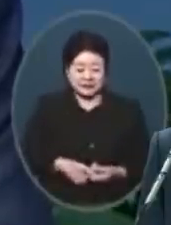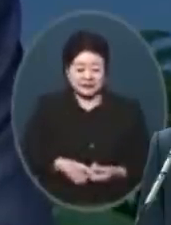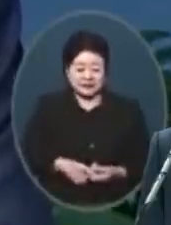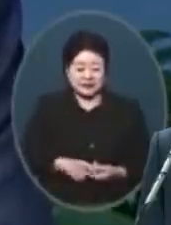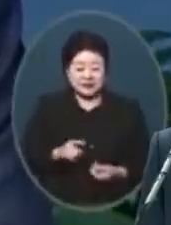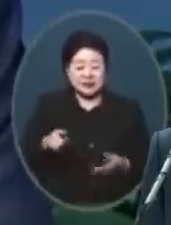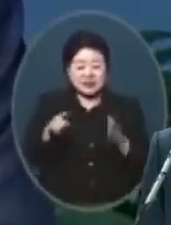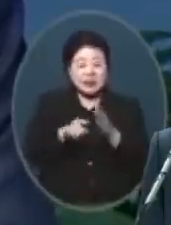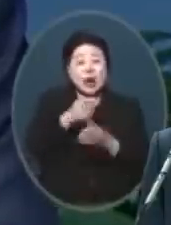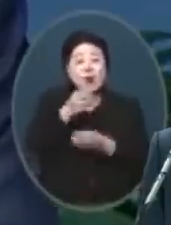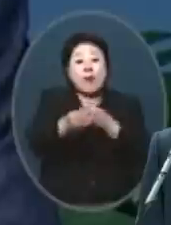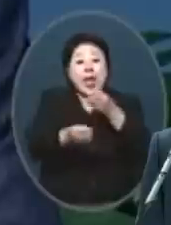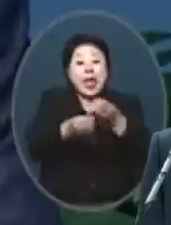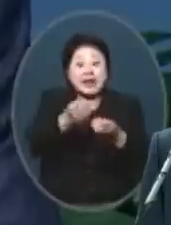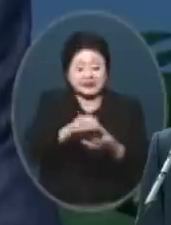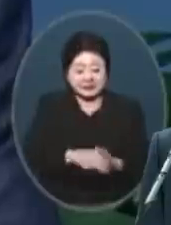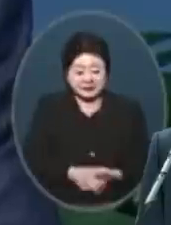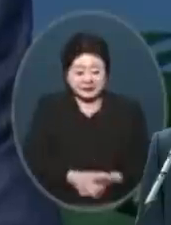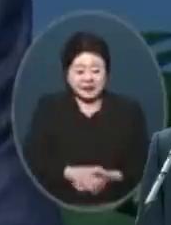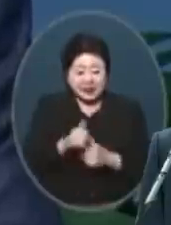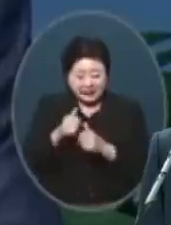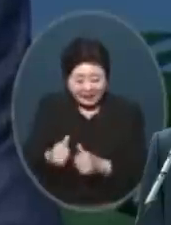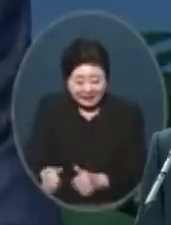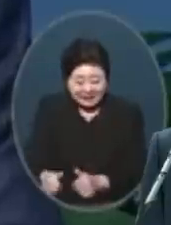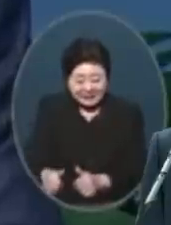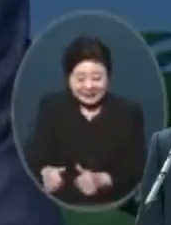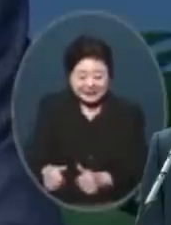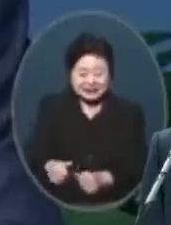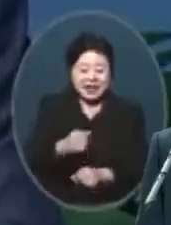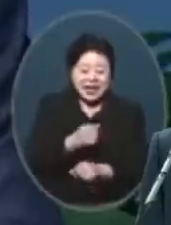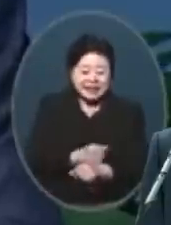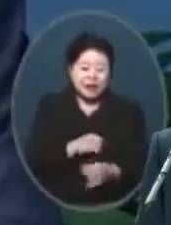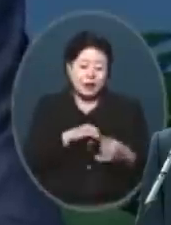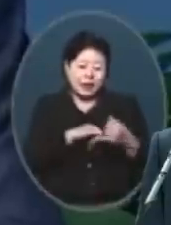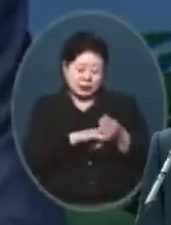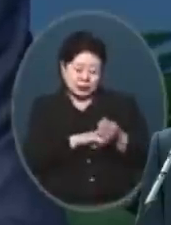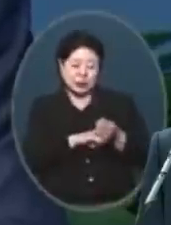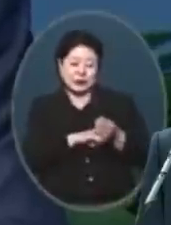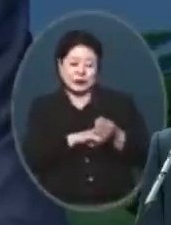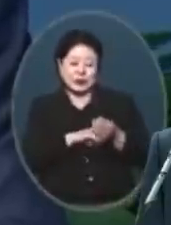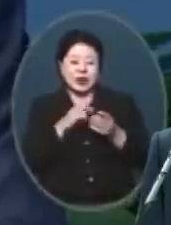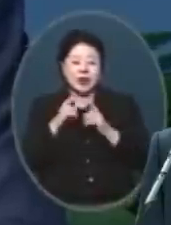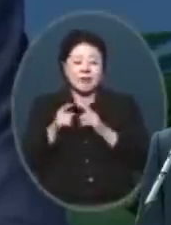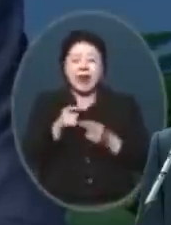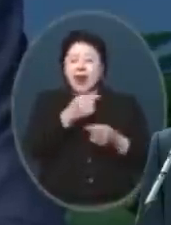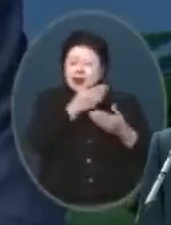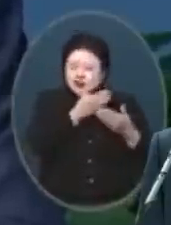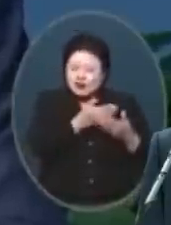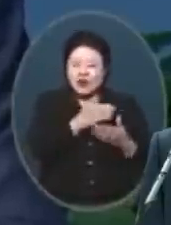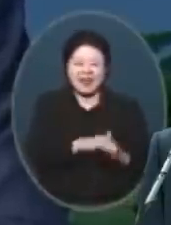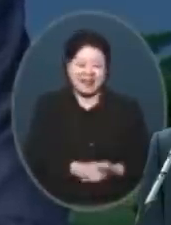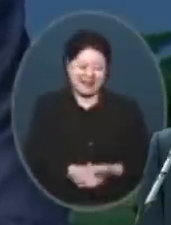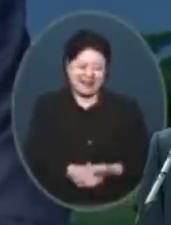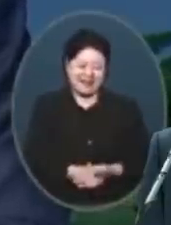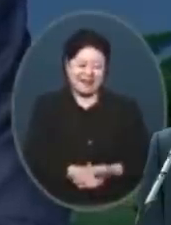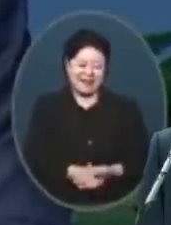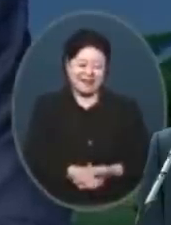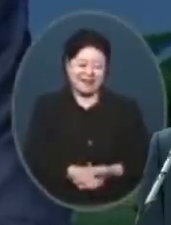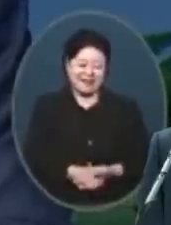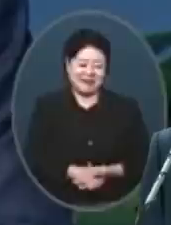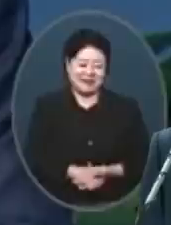그 신앙 고백을 따라서 내가 하겠다고 하시니 우리 말이 얼마나 중요합니까?